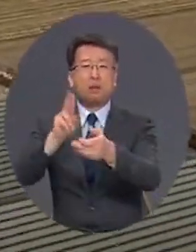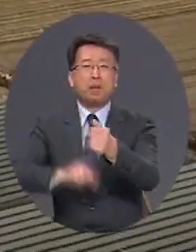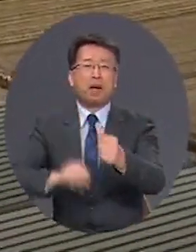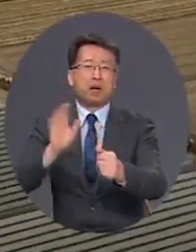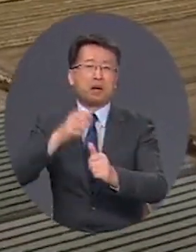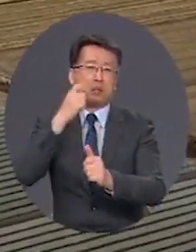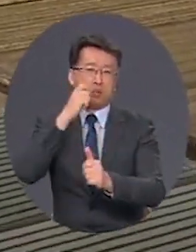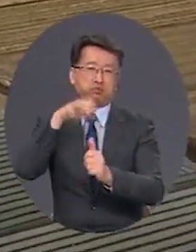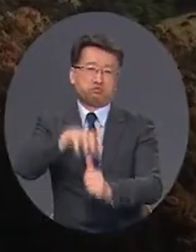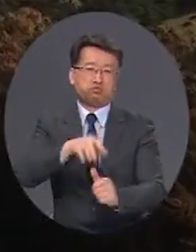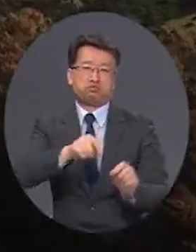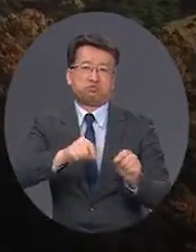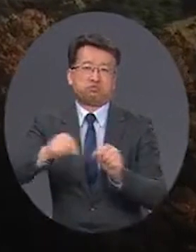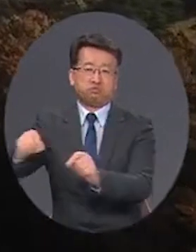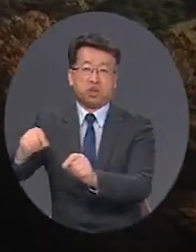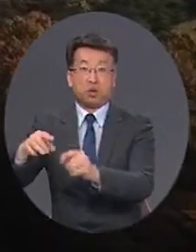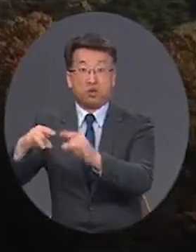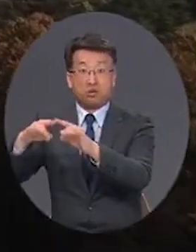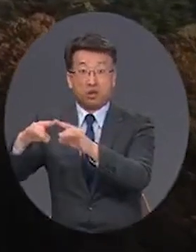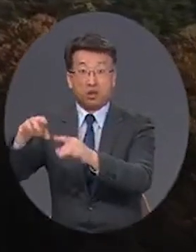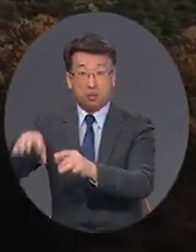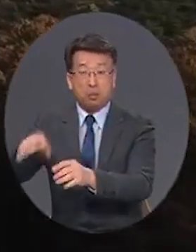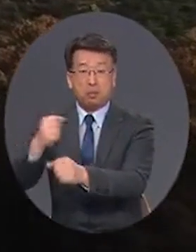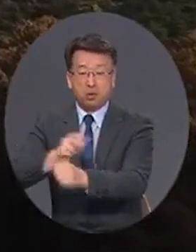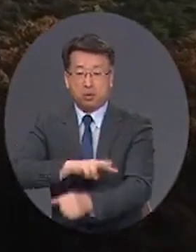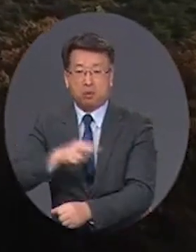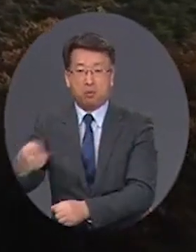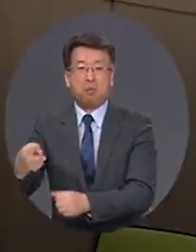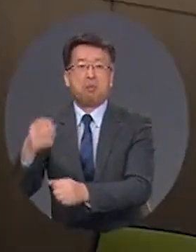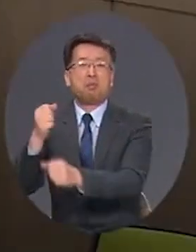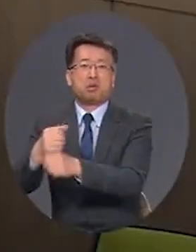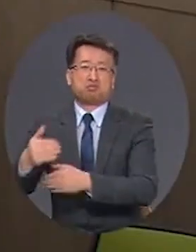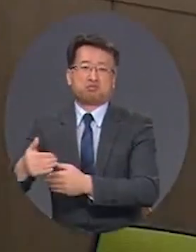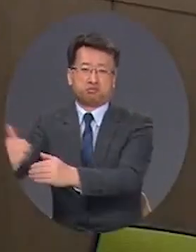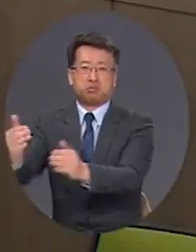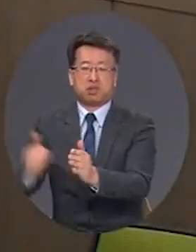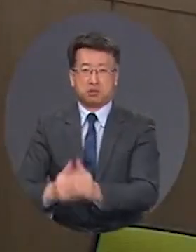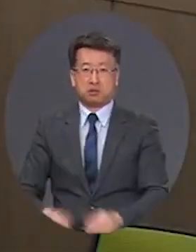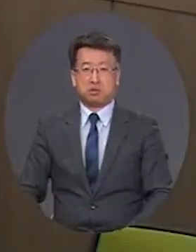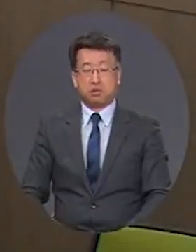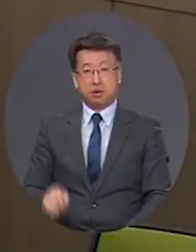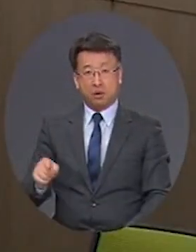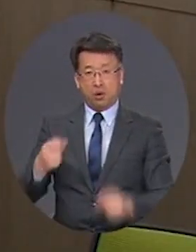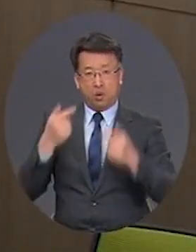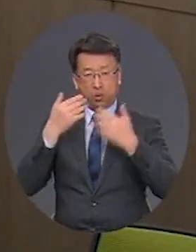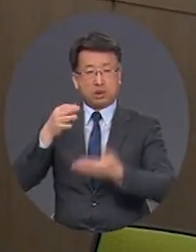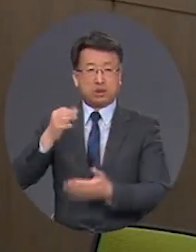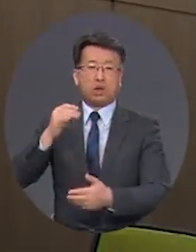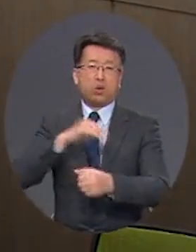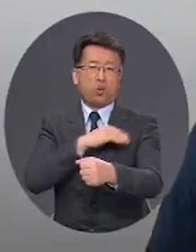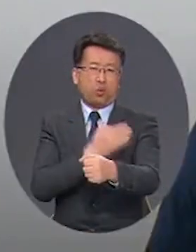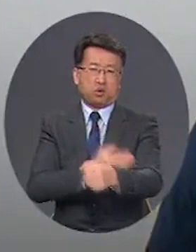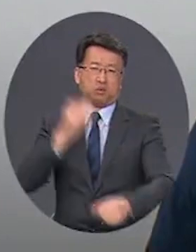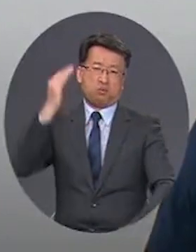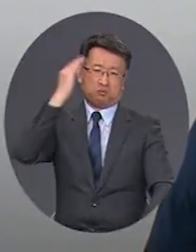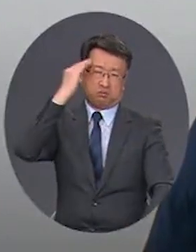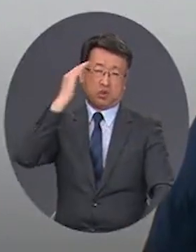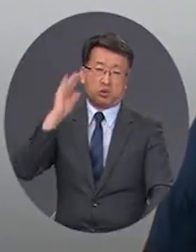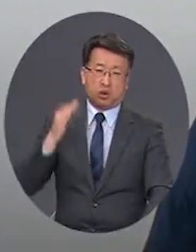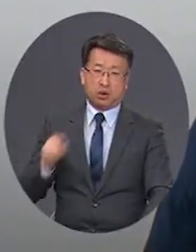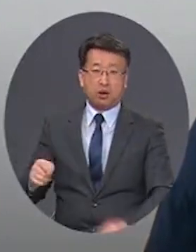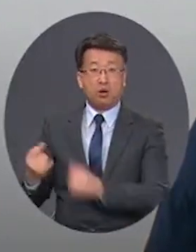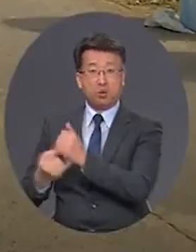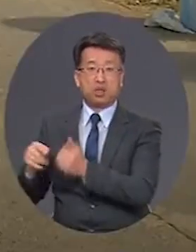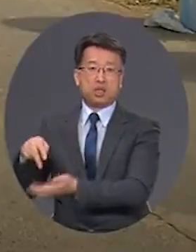연장해 별개의 사업인 발전단지 조성을 추진했습니다. 이는 분명한 재산권 침해라고 반투위는